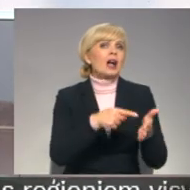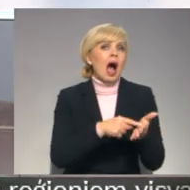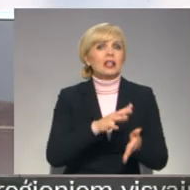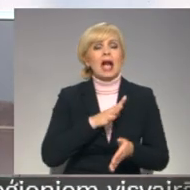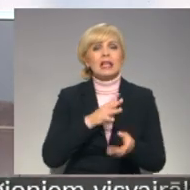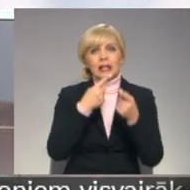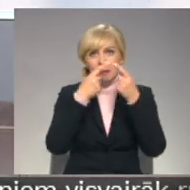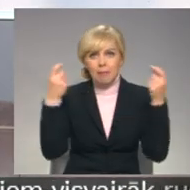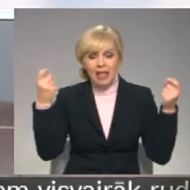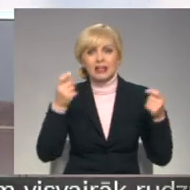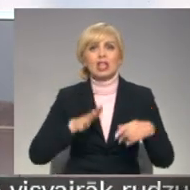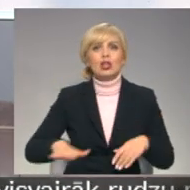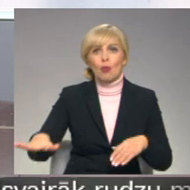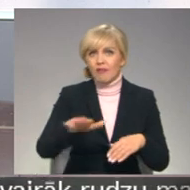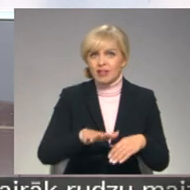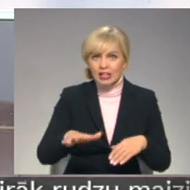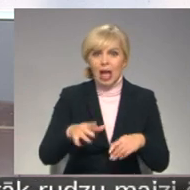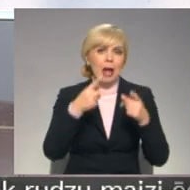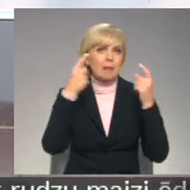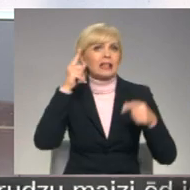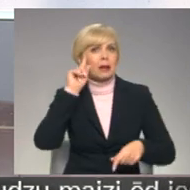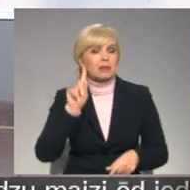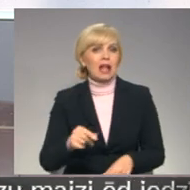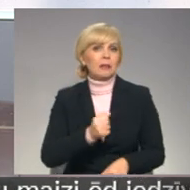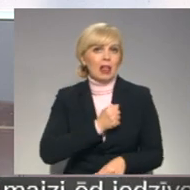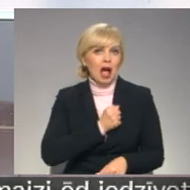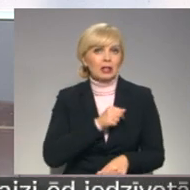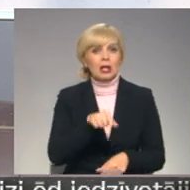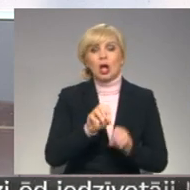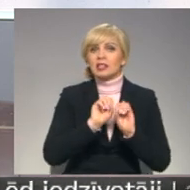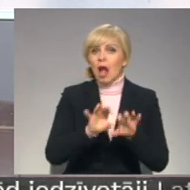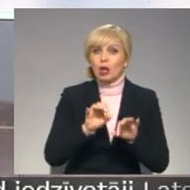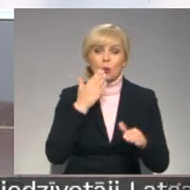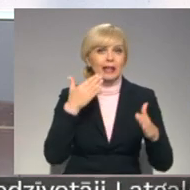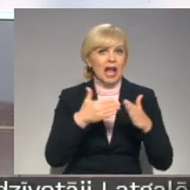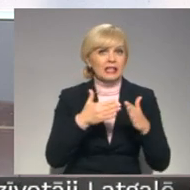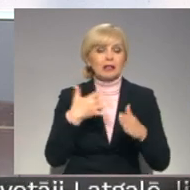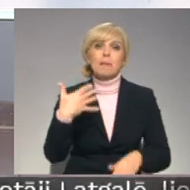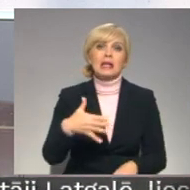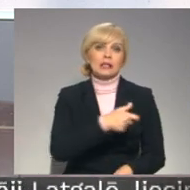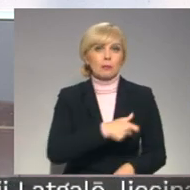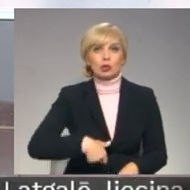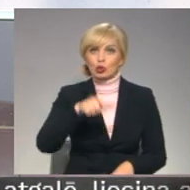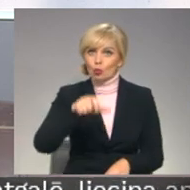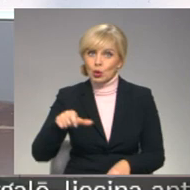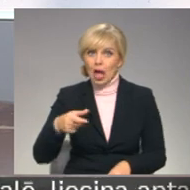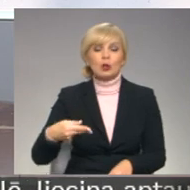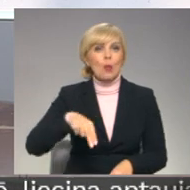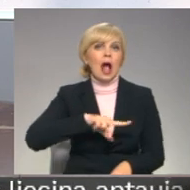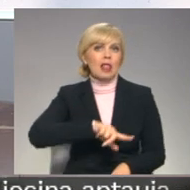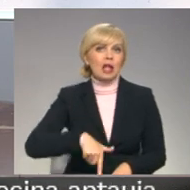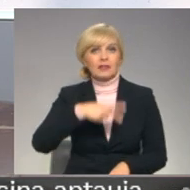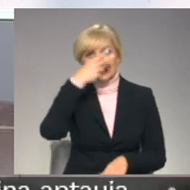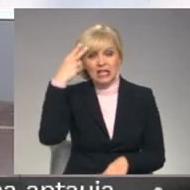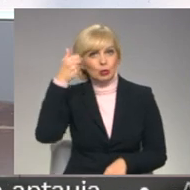Kāda ir mediju vide un mediju pratība Latgalē? To Rēzeknē skaidroja 50 studenti no Latvijas,